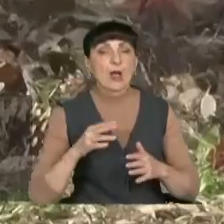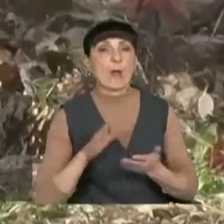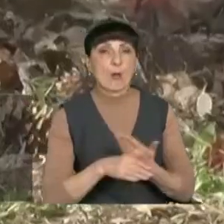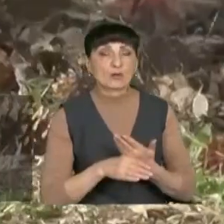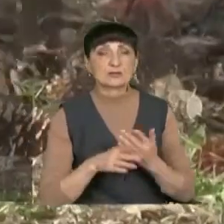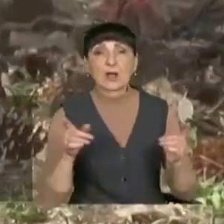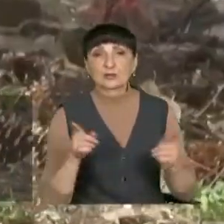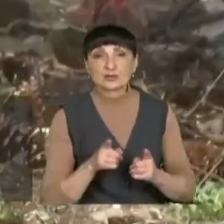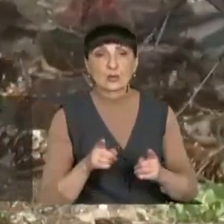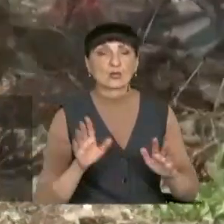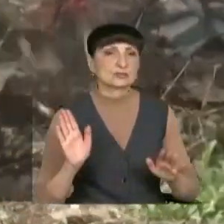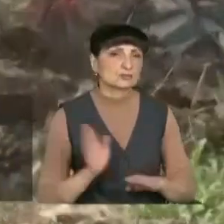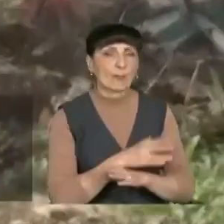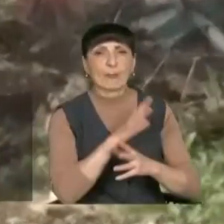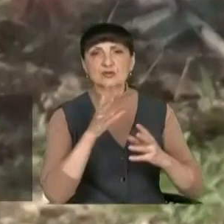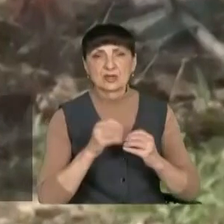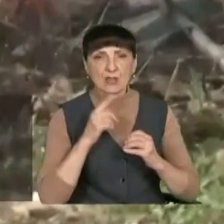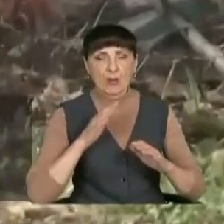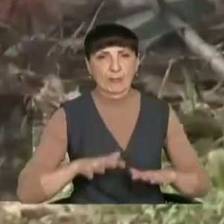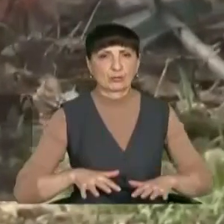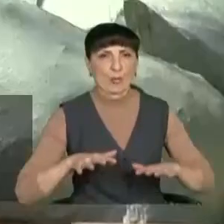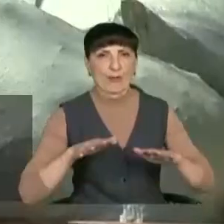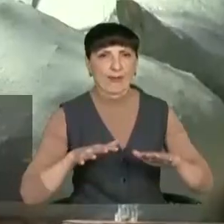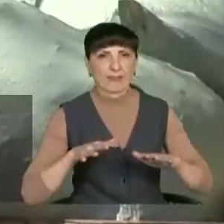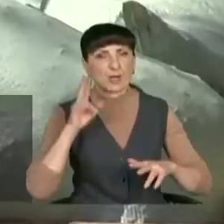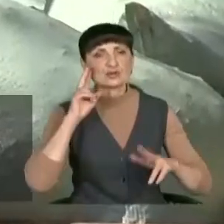в кратчайшие сроки устранить последствия подтопления,